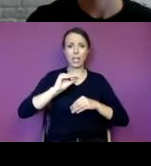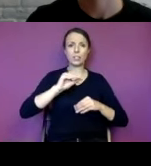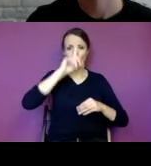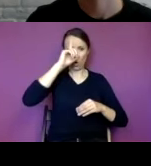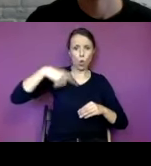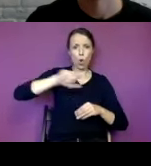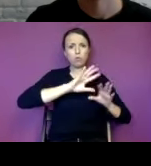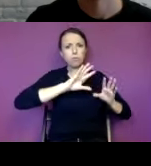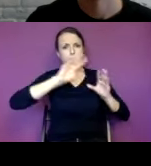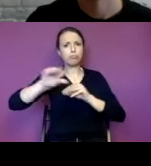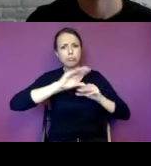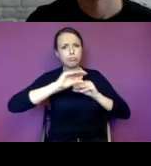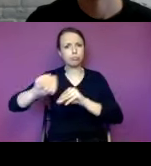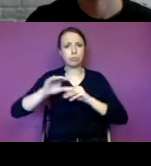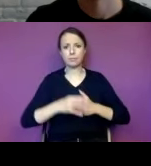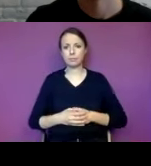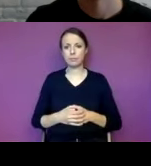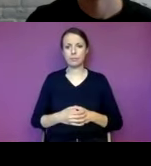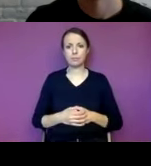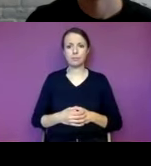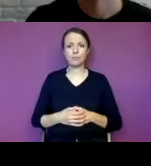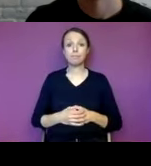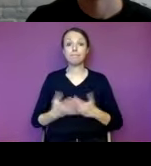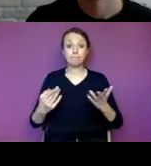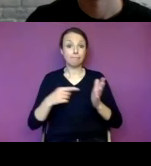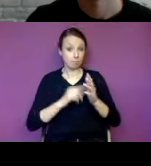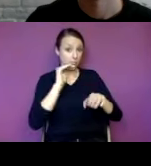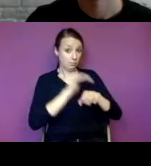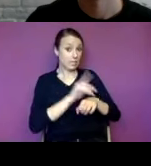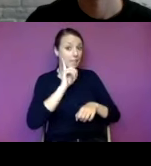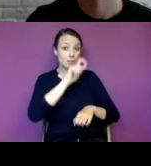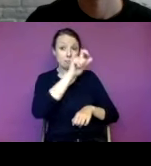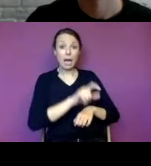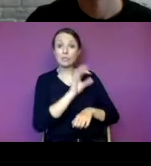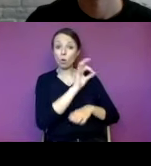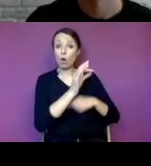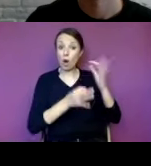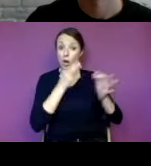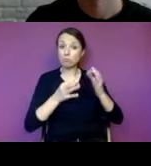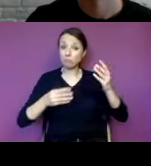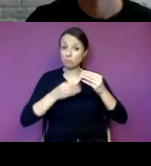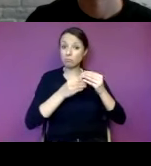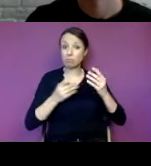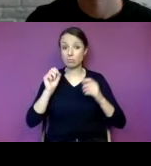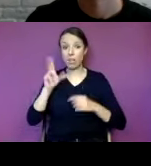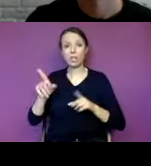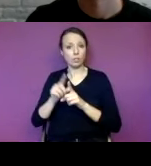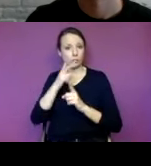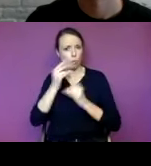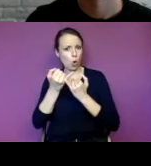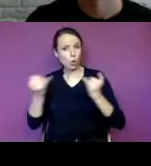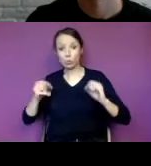napływowych. I tutaj się z panem zgadzam, choć widziałam różne inicjatywy podejmowane przez ludzi też, jeżeli chodzi o estetykę